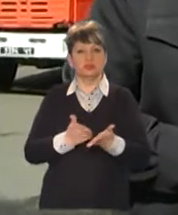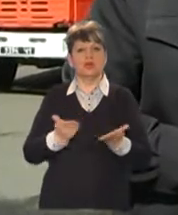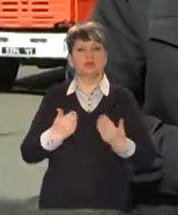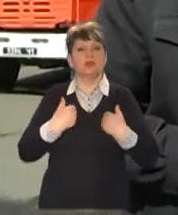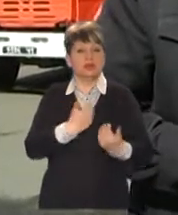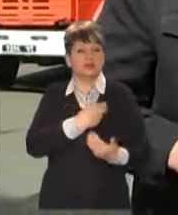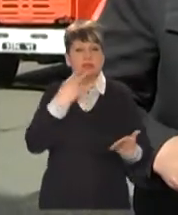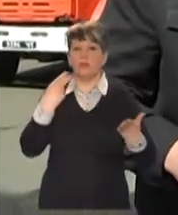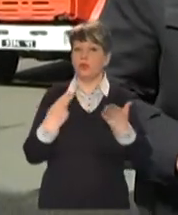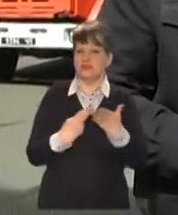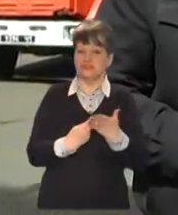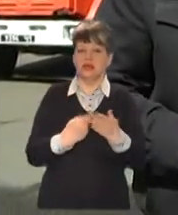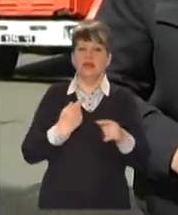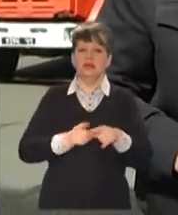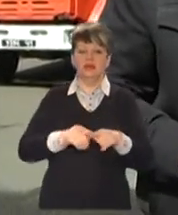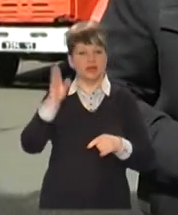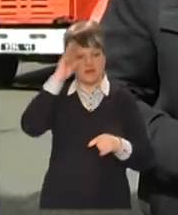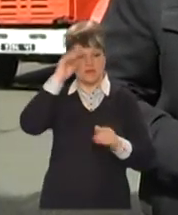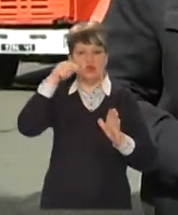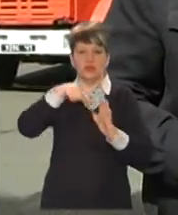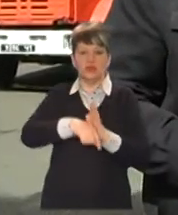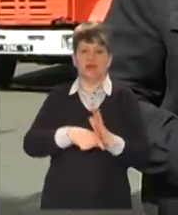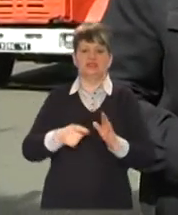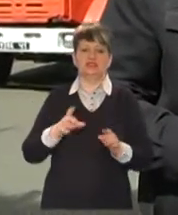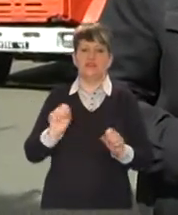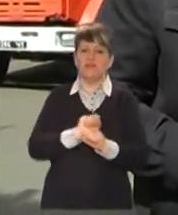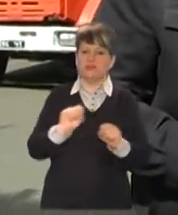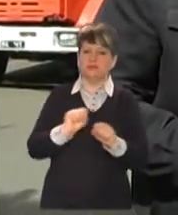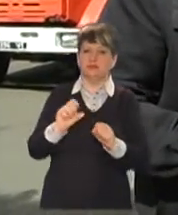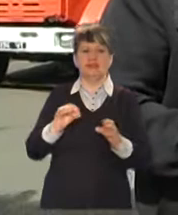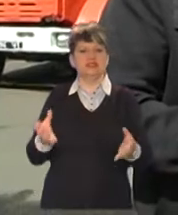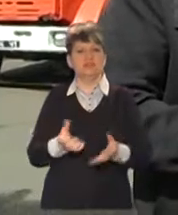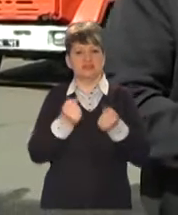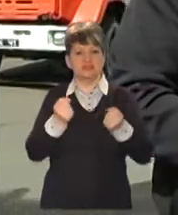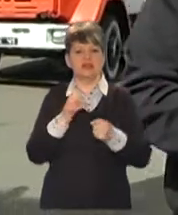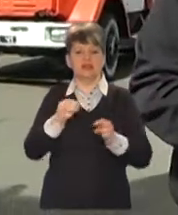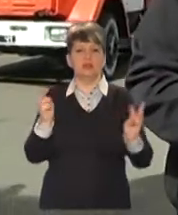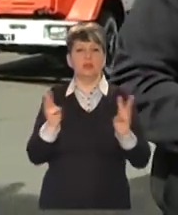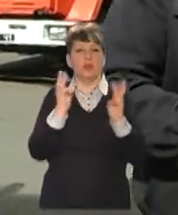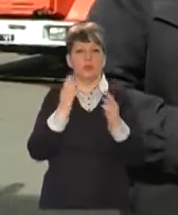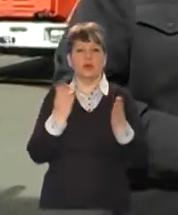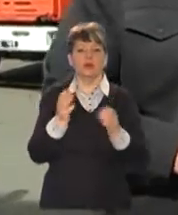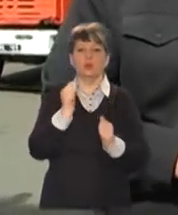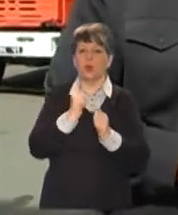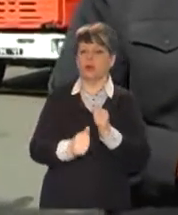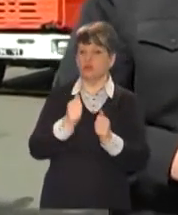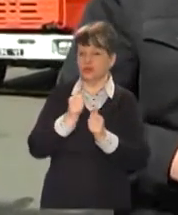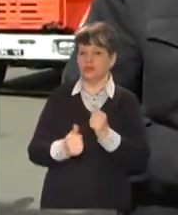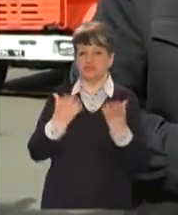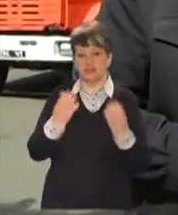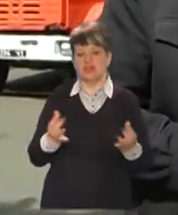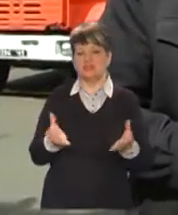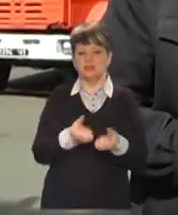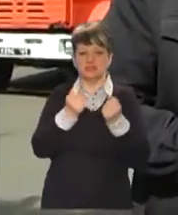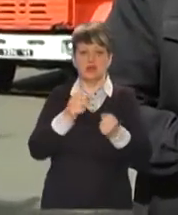які ми хотіли показати. Це і водолазна служба, і піротехніки, і рятувальники безпосередньо пожежні, які кожного